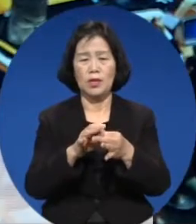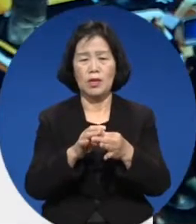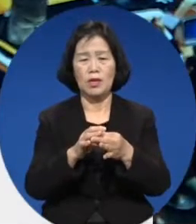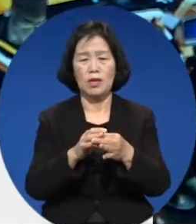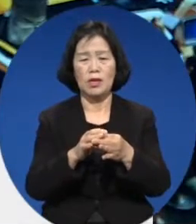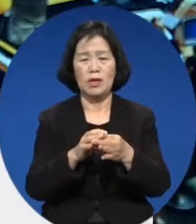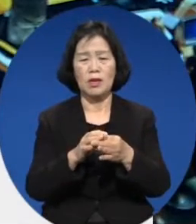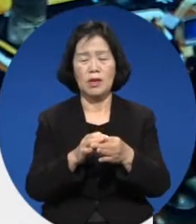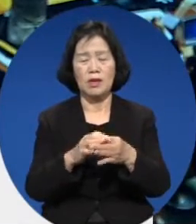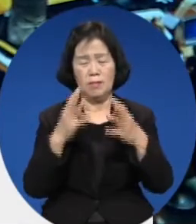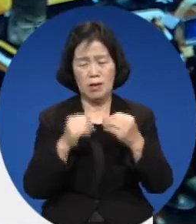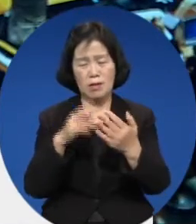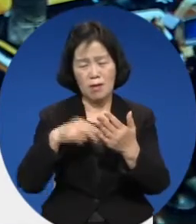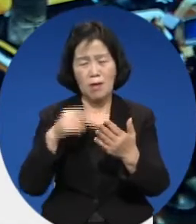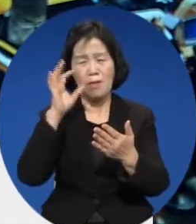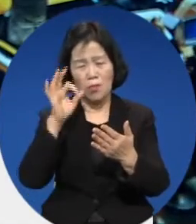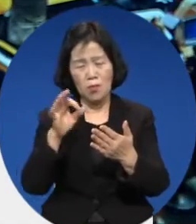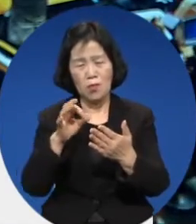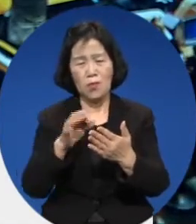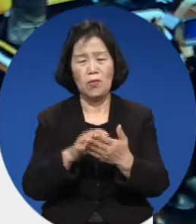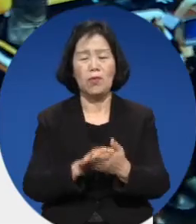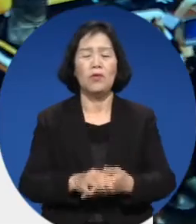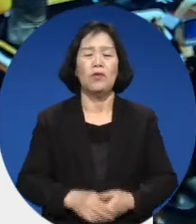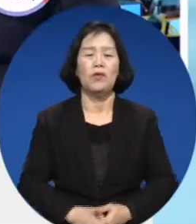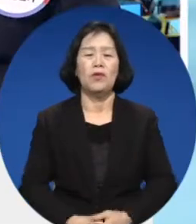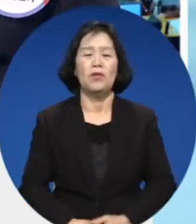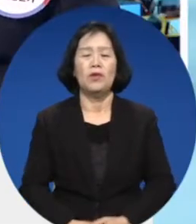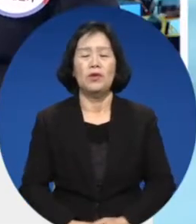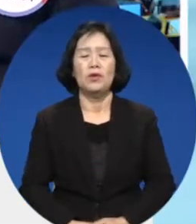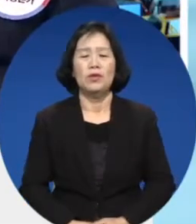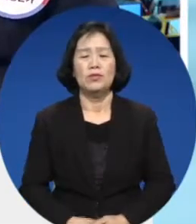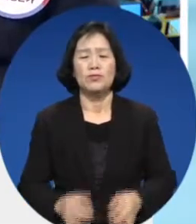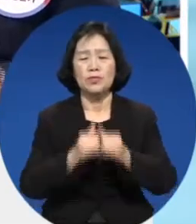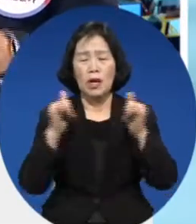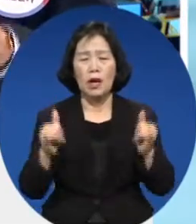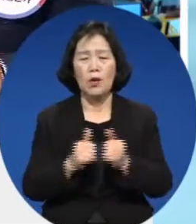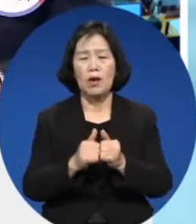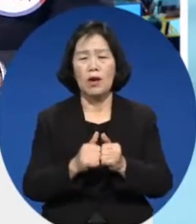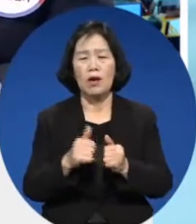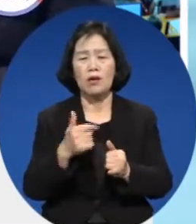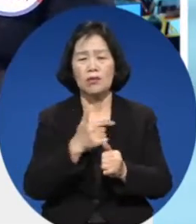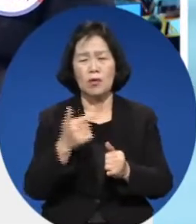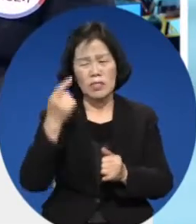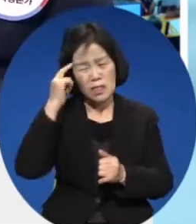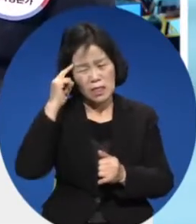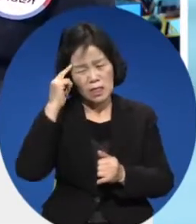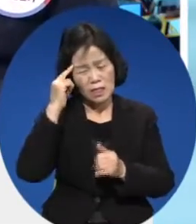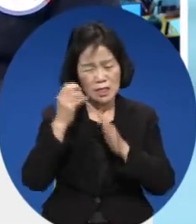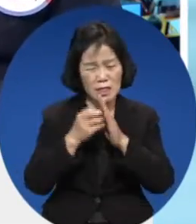워딩들을 오전 내내 지금 보고 왔고 또 인터뷰도 많이 하고 왔는데 우리 사회가 너무 정말 진영대결로 가다 보니까